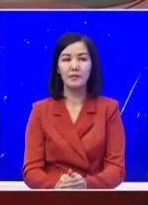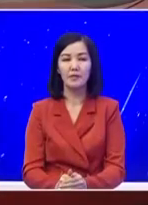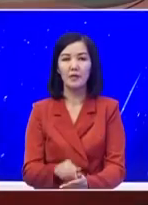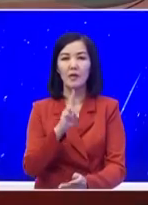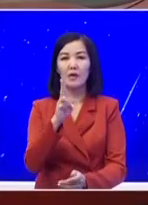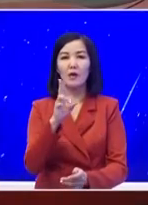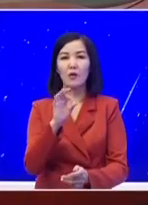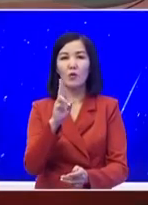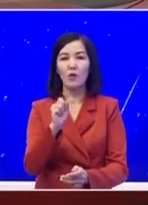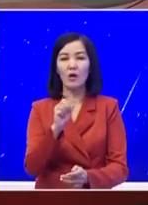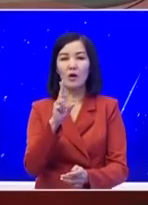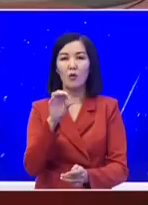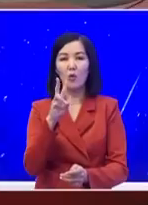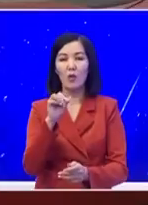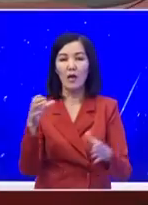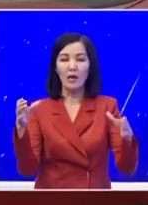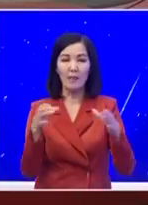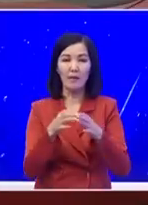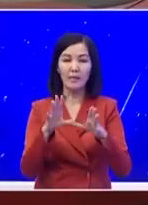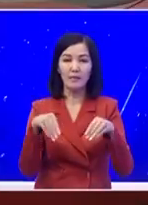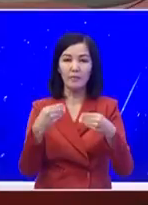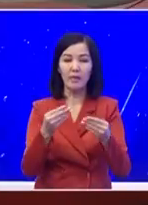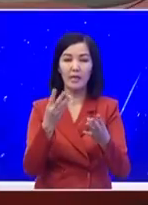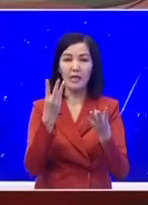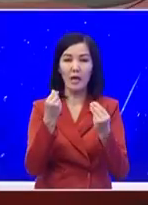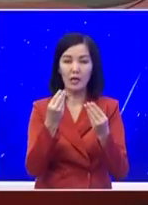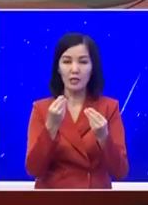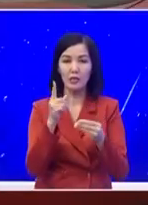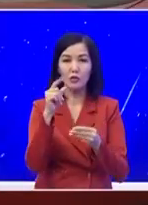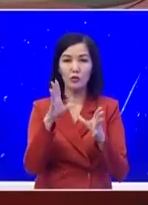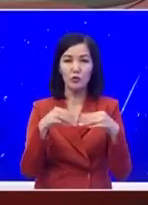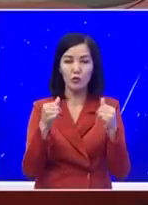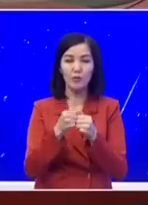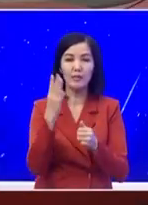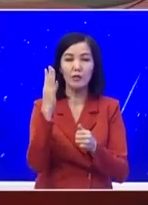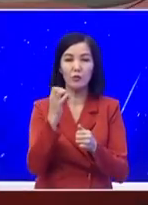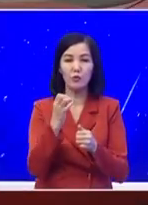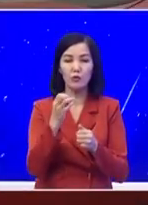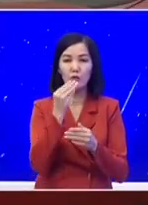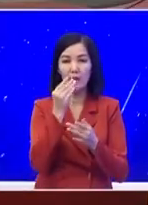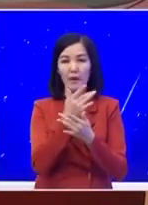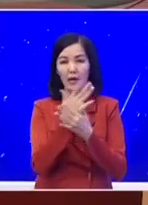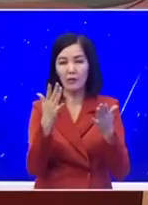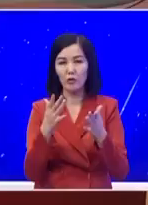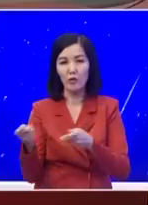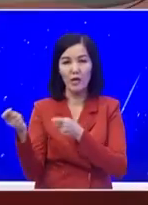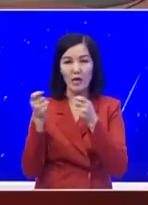Coca-Cola компаниясының берген ақшасына 100 отбасына 400 адамдай азық түлігін